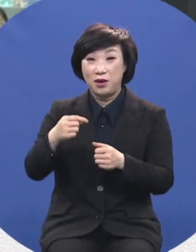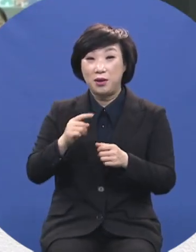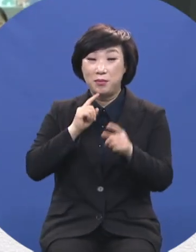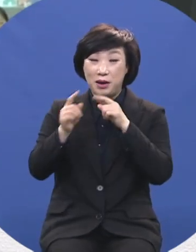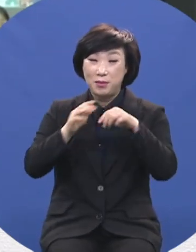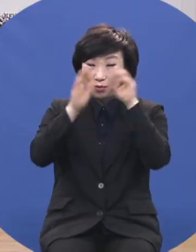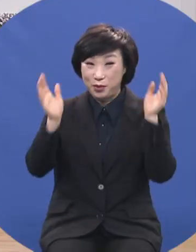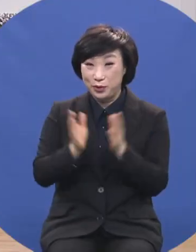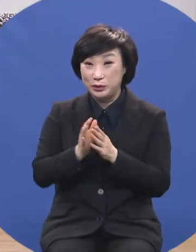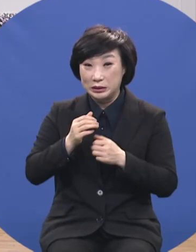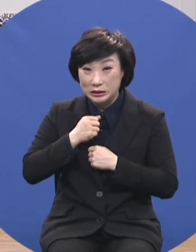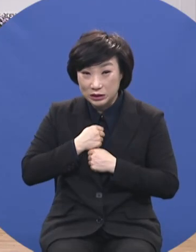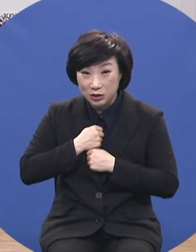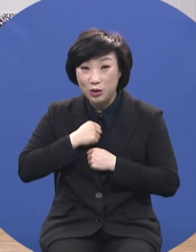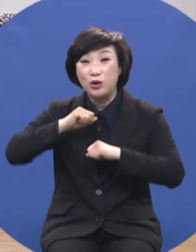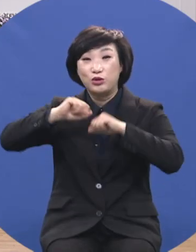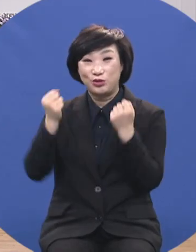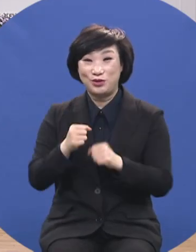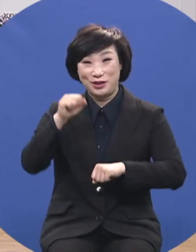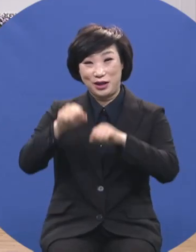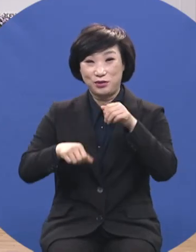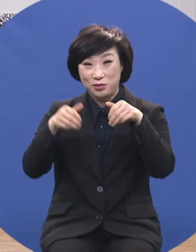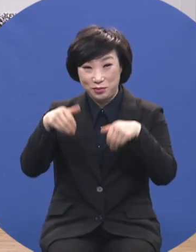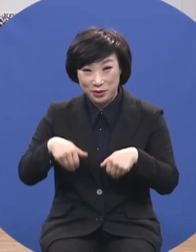다 지키고 행동해야 된다 이 말입니다.